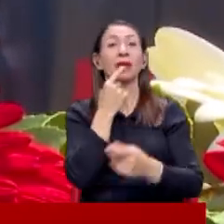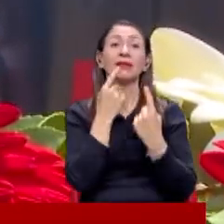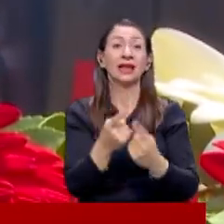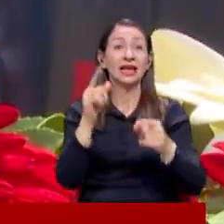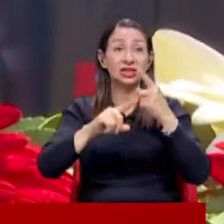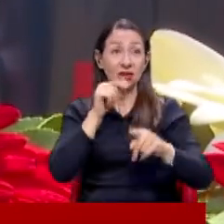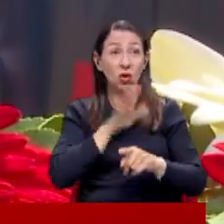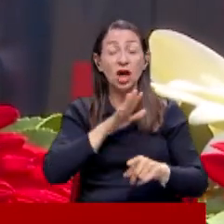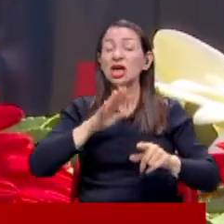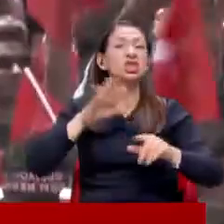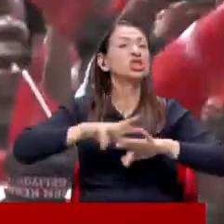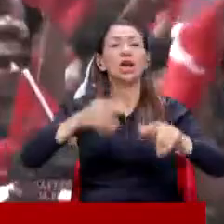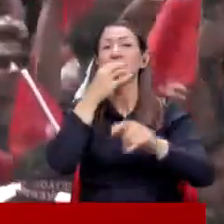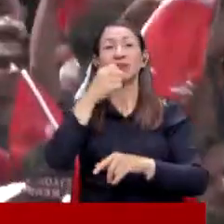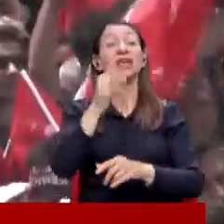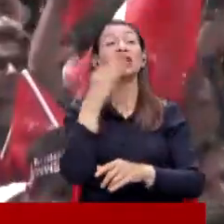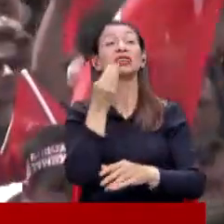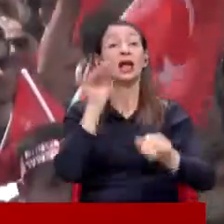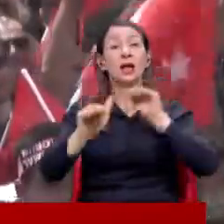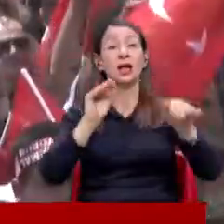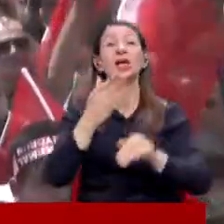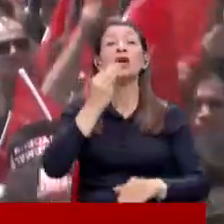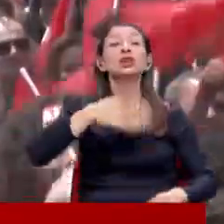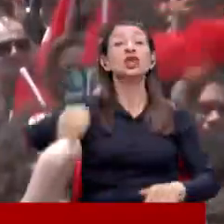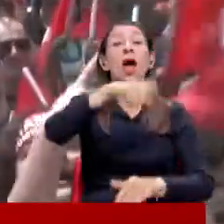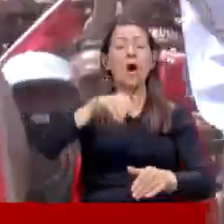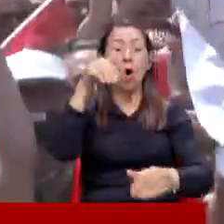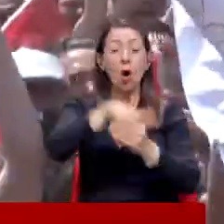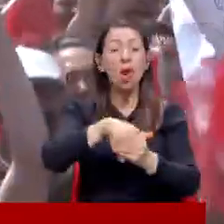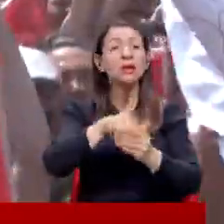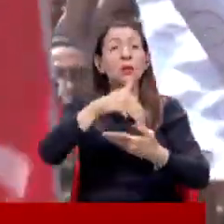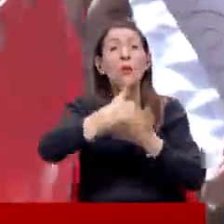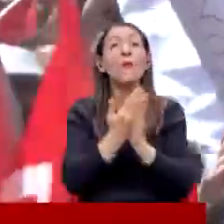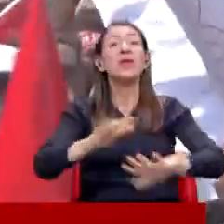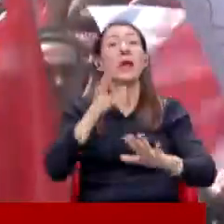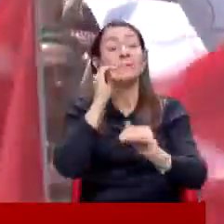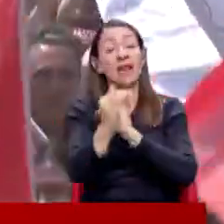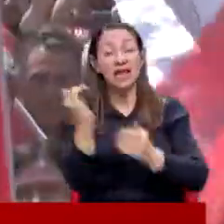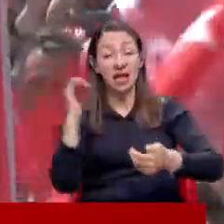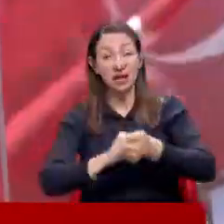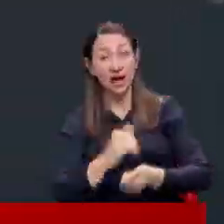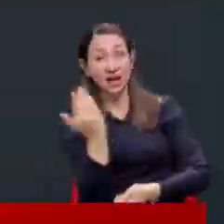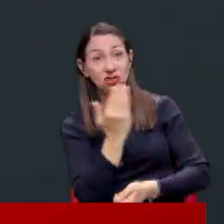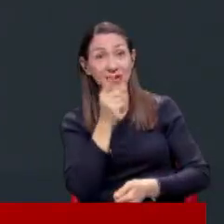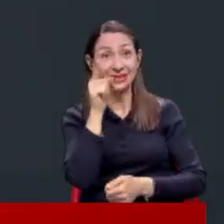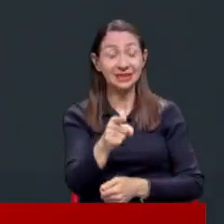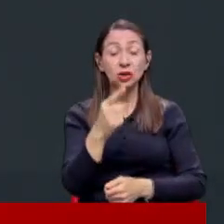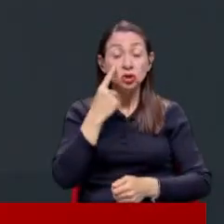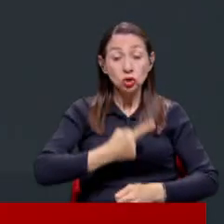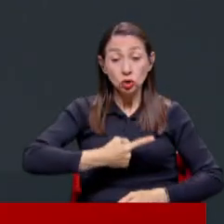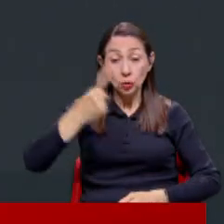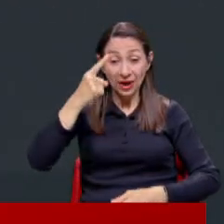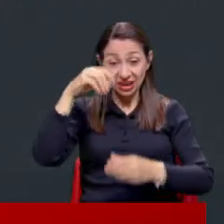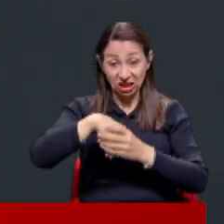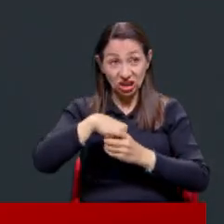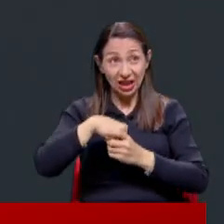Kılıçdaroğlu. Çaldırmayacağız diyerek gençlere seslendi. Gençler, oylarınızı bölmeden Millet İttifakı'na gideceksiniz.